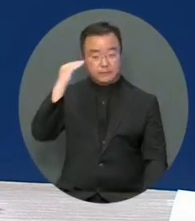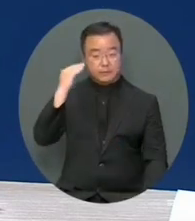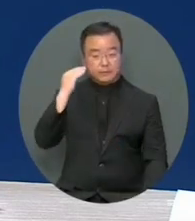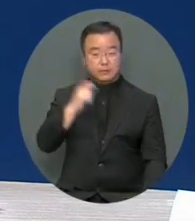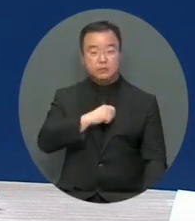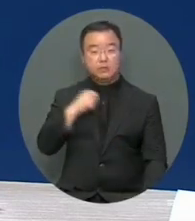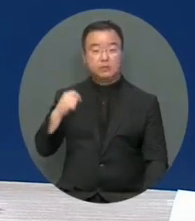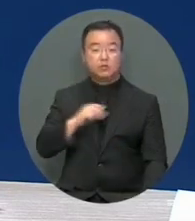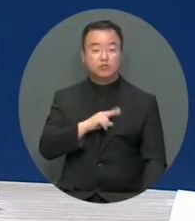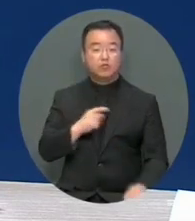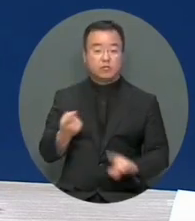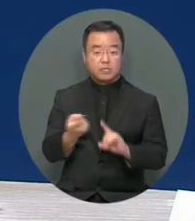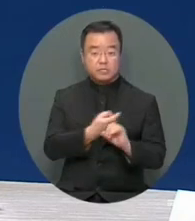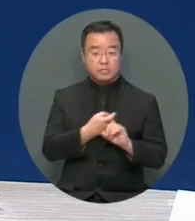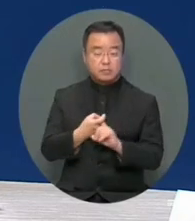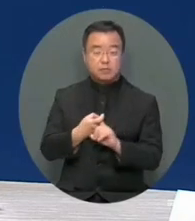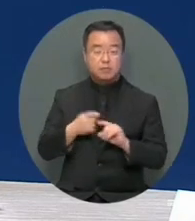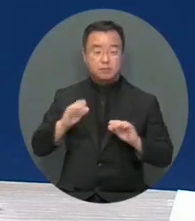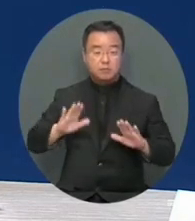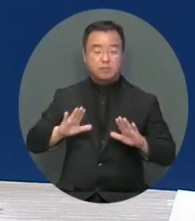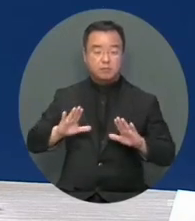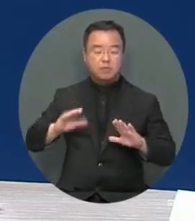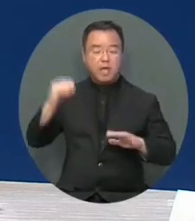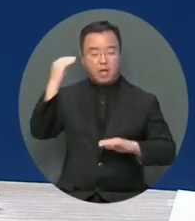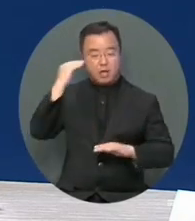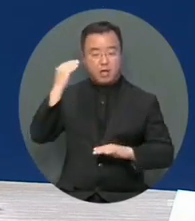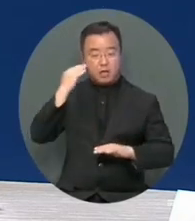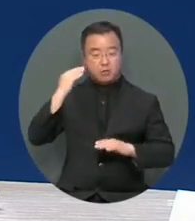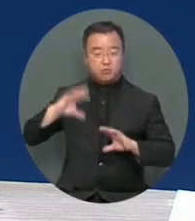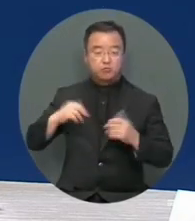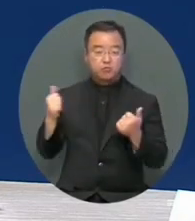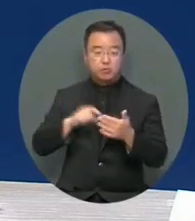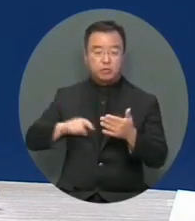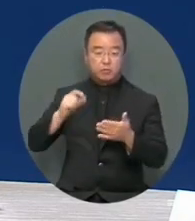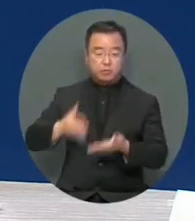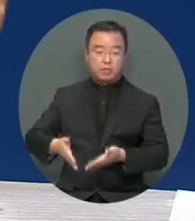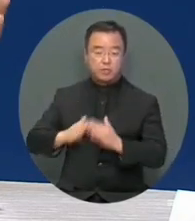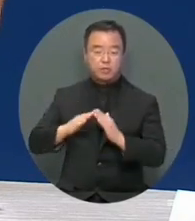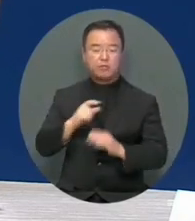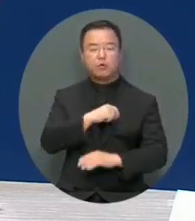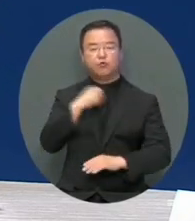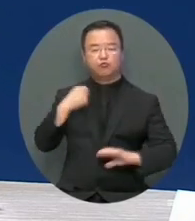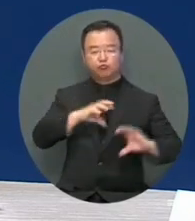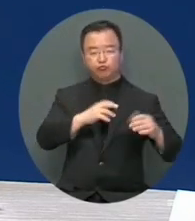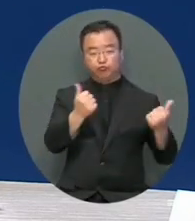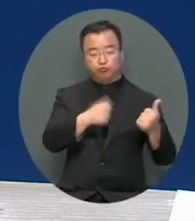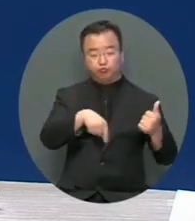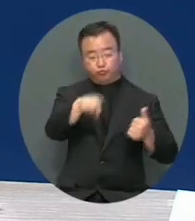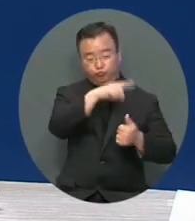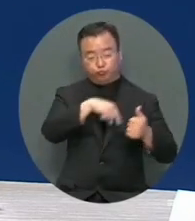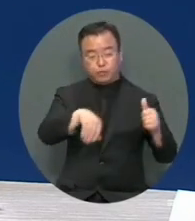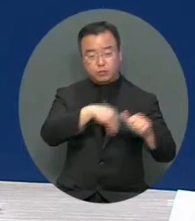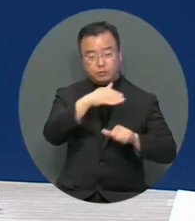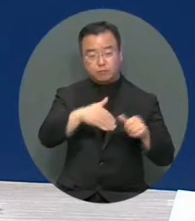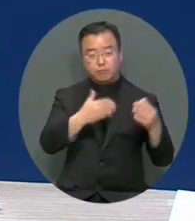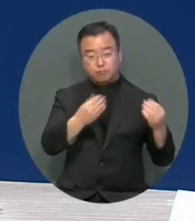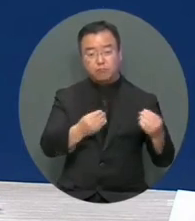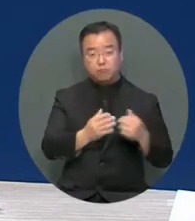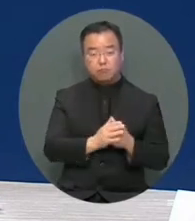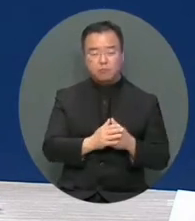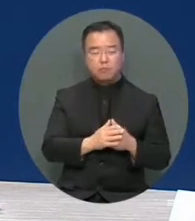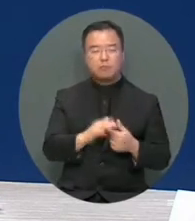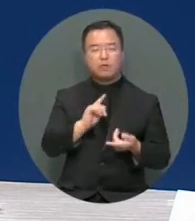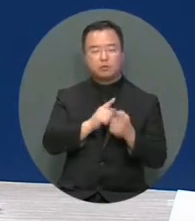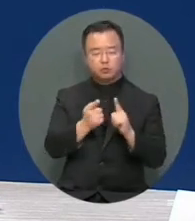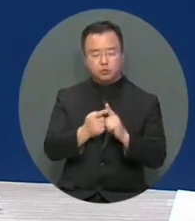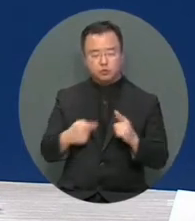한중의원연맹은 이미 우리 한국 국회는 창설했고 중국 국회도 다 마무리가 됐습니다. 그러면